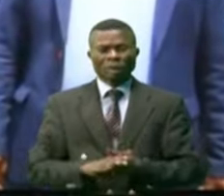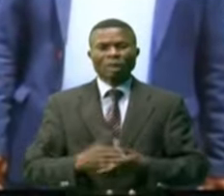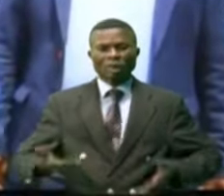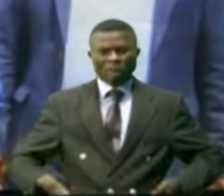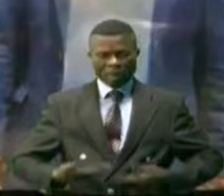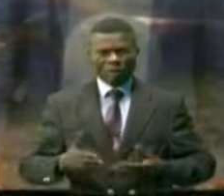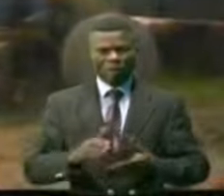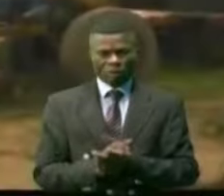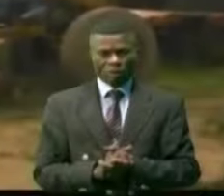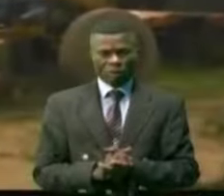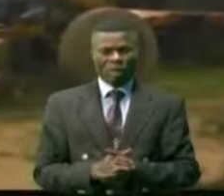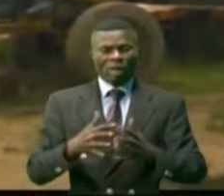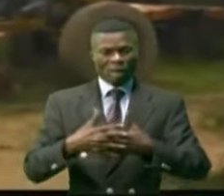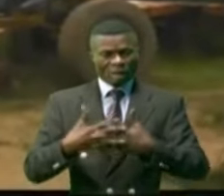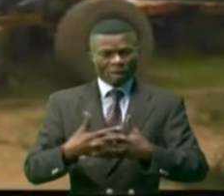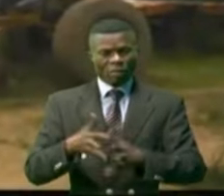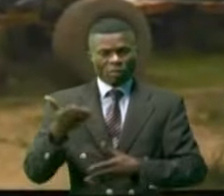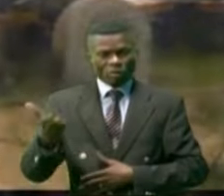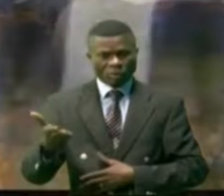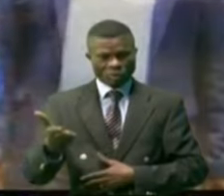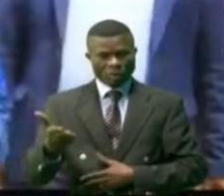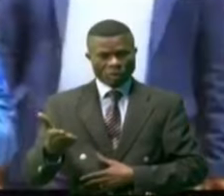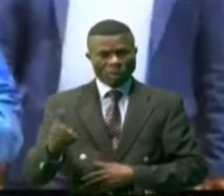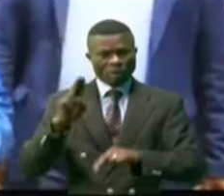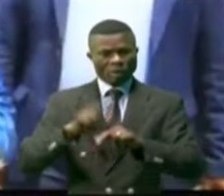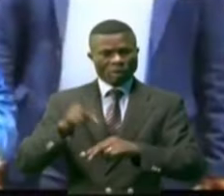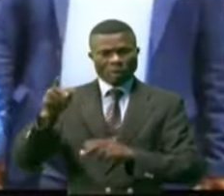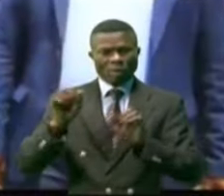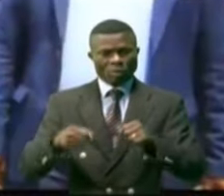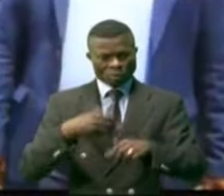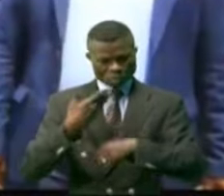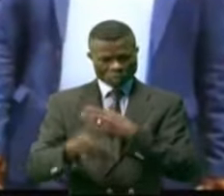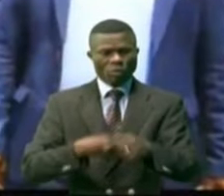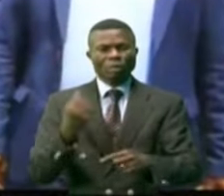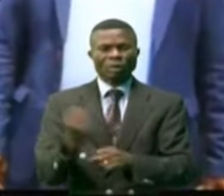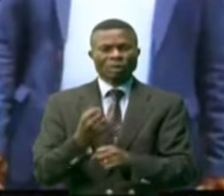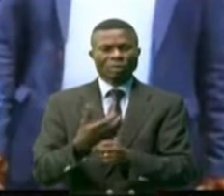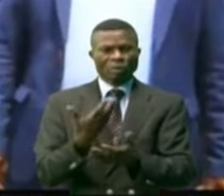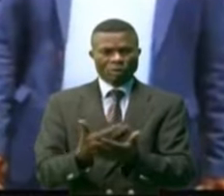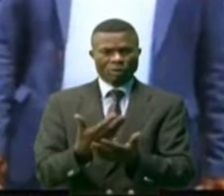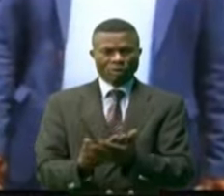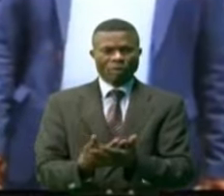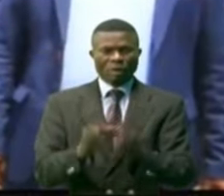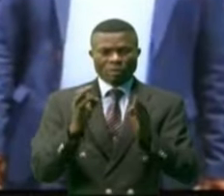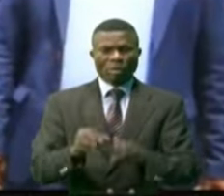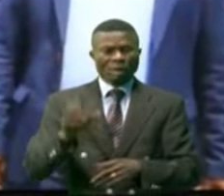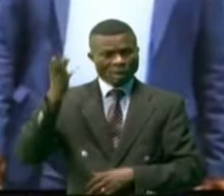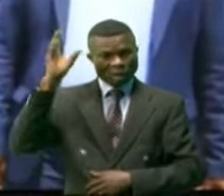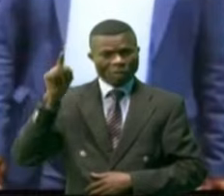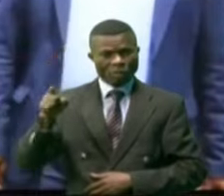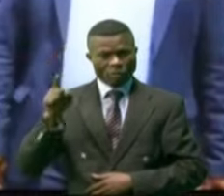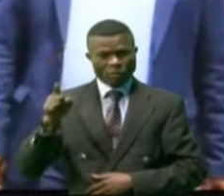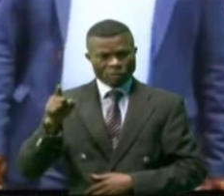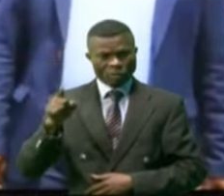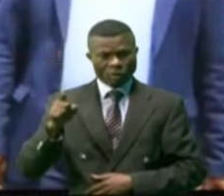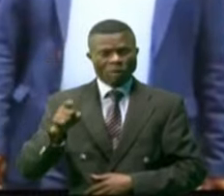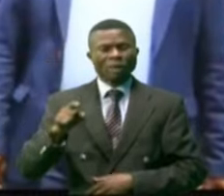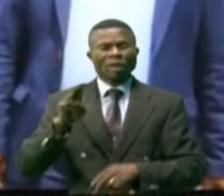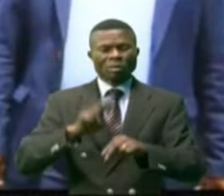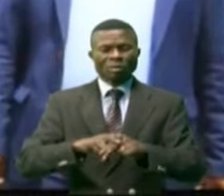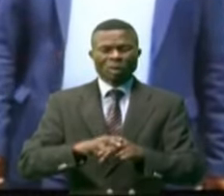suis dit qu'avec ces machines qui sont là-bas à Walikale, nous pouvons faire un travail rapide étant donné que Walikale pour le moment se retrouve dans une